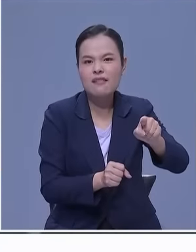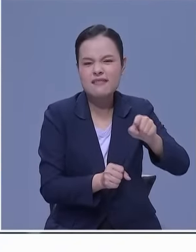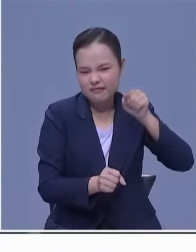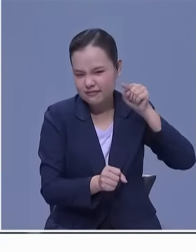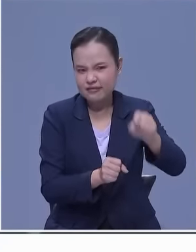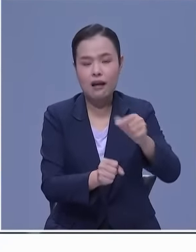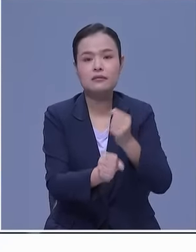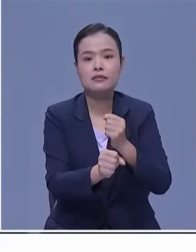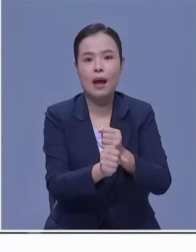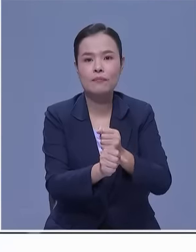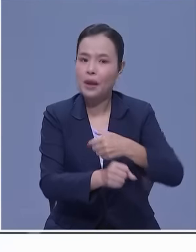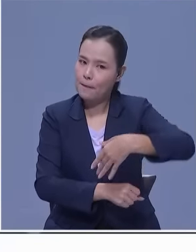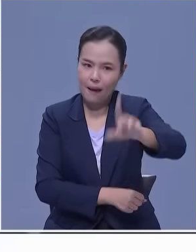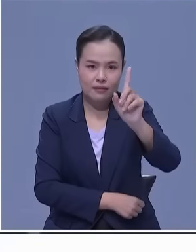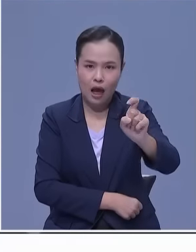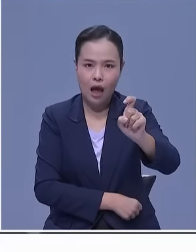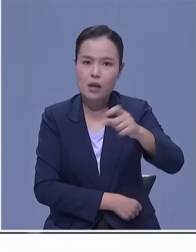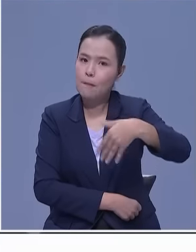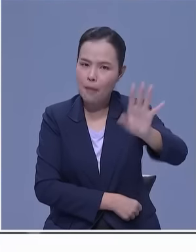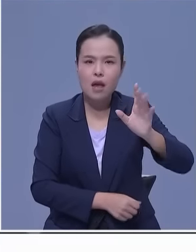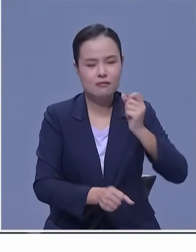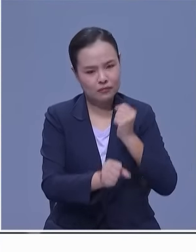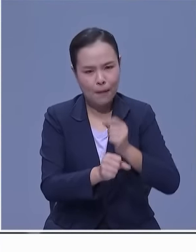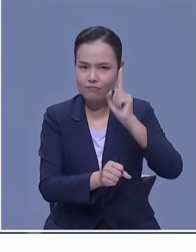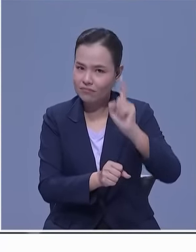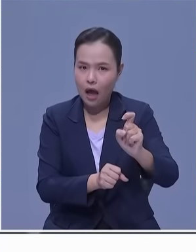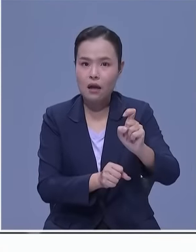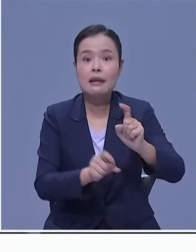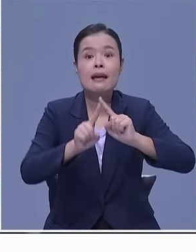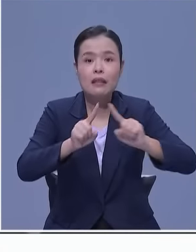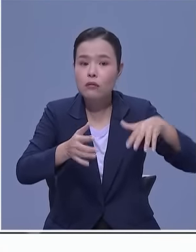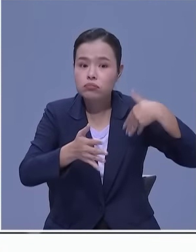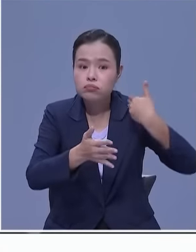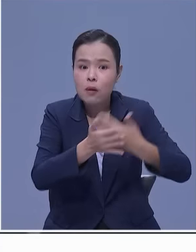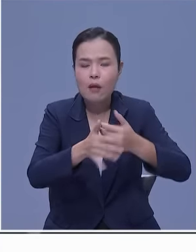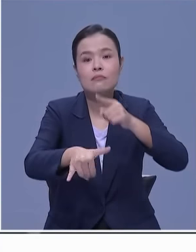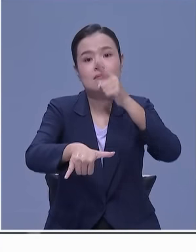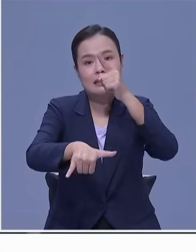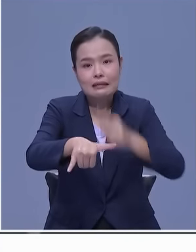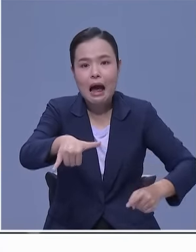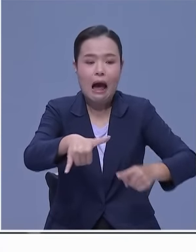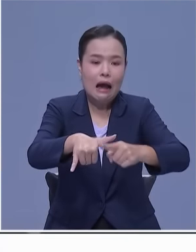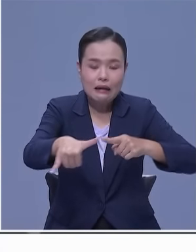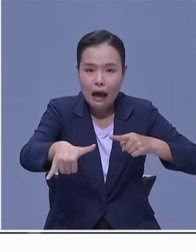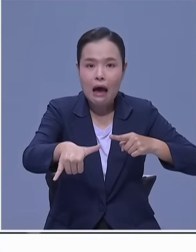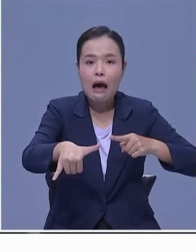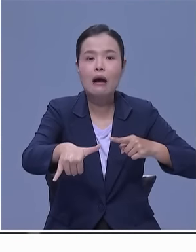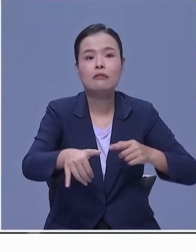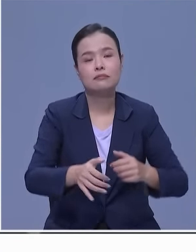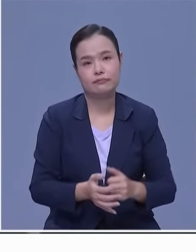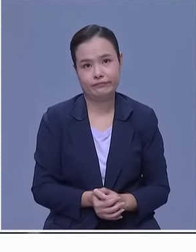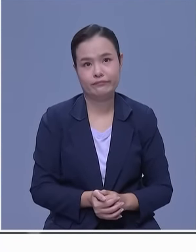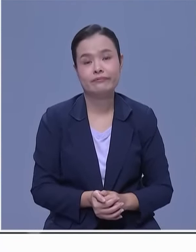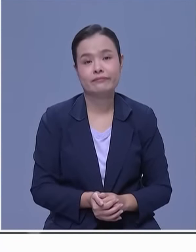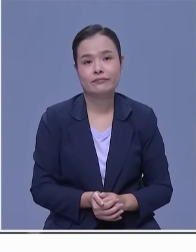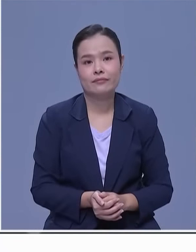ยบอกให้ไปตายยอมไปตายให้แต่สุดท้ายฆ่าทิ้งไม่เห็นคุณค่าและคนคนนั้นเนี่ยเ